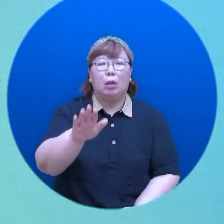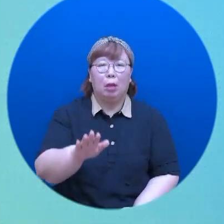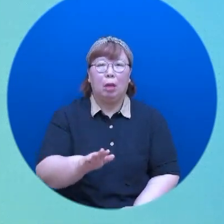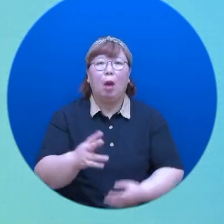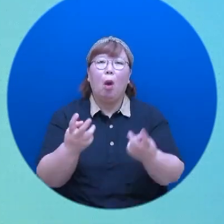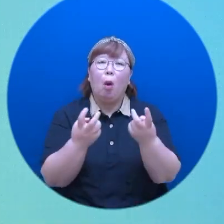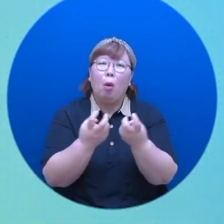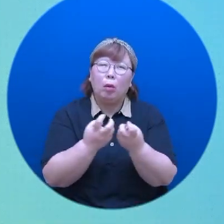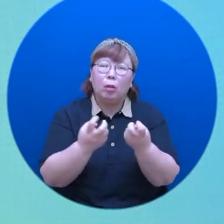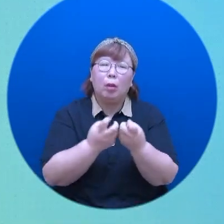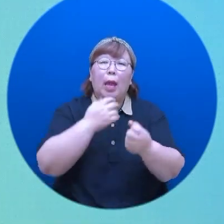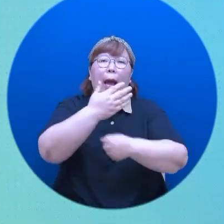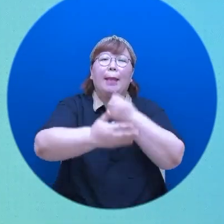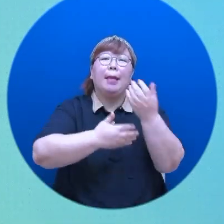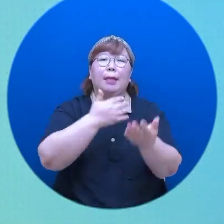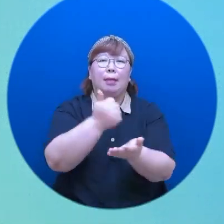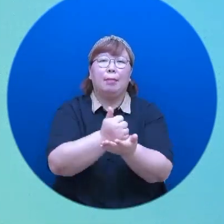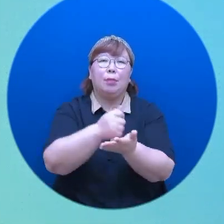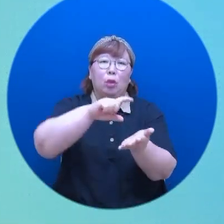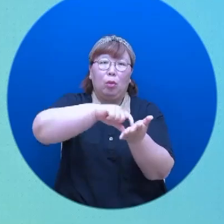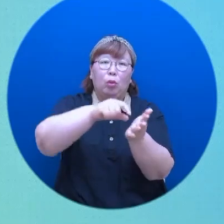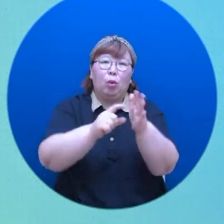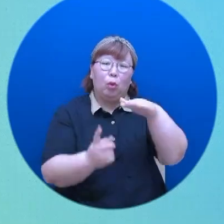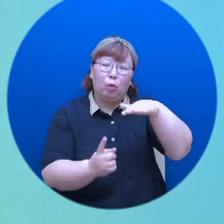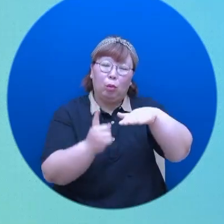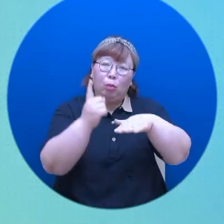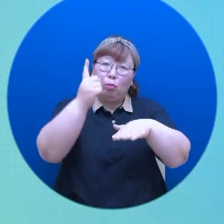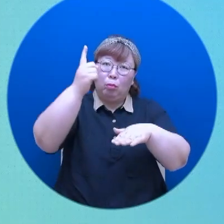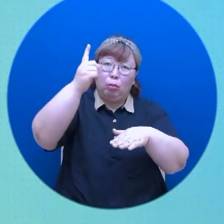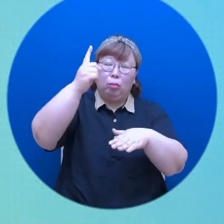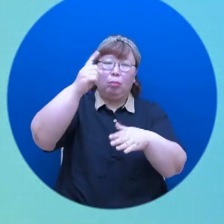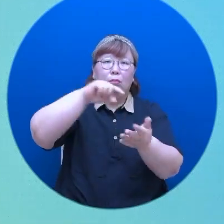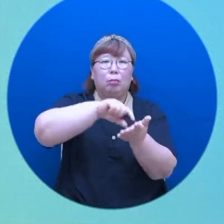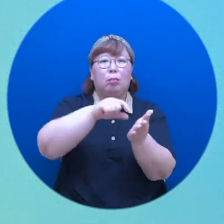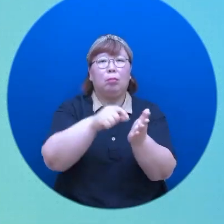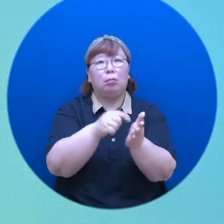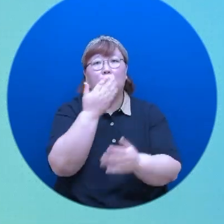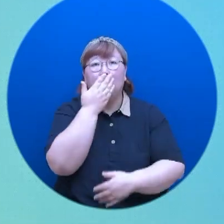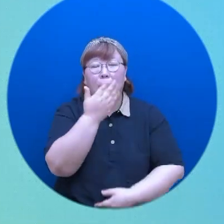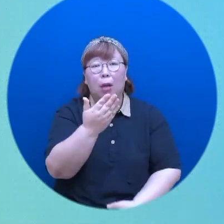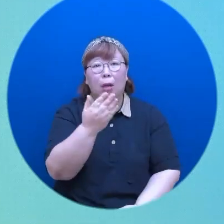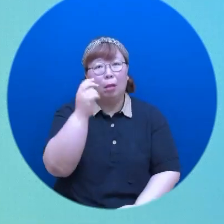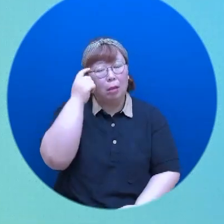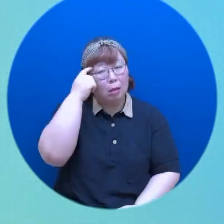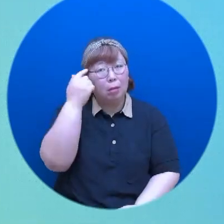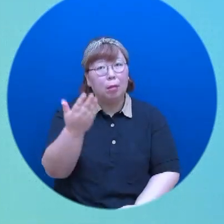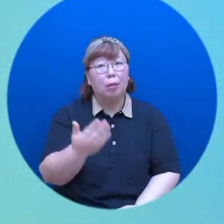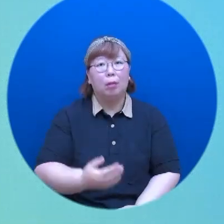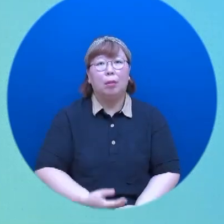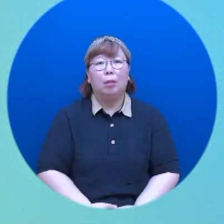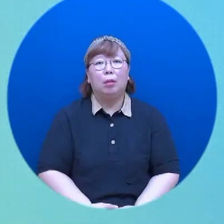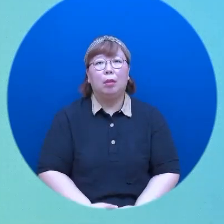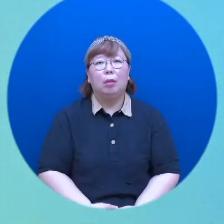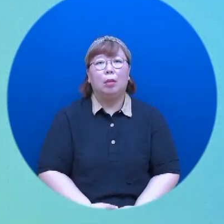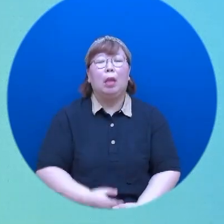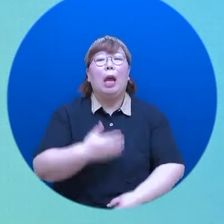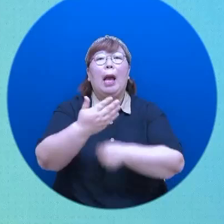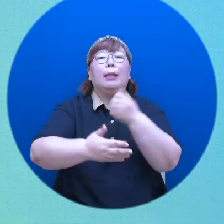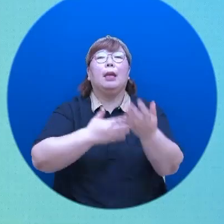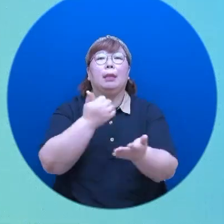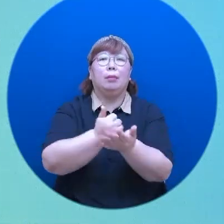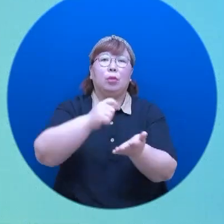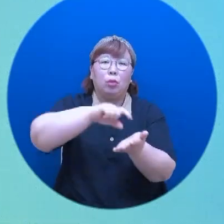어떻게 하나님의 높이까지 올라가느냐라는 거예요. 어떻게 우리가 하나님의